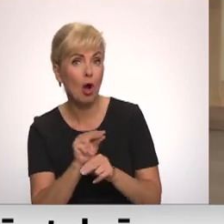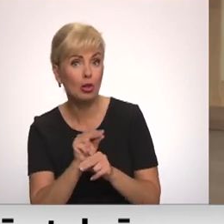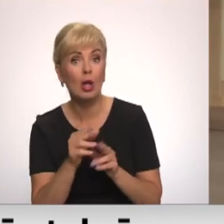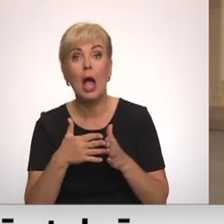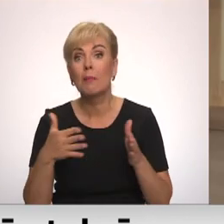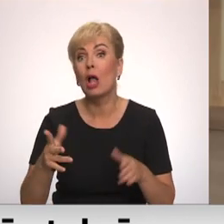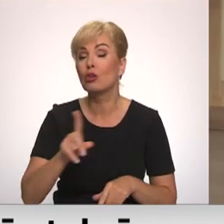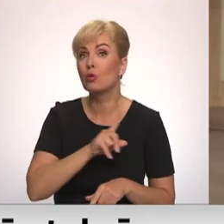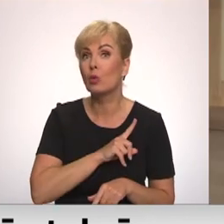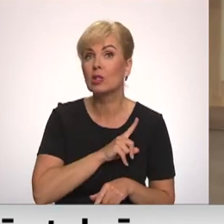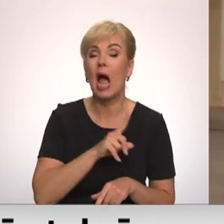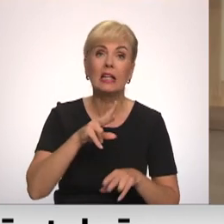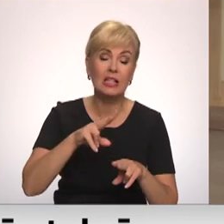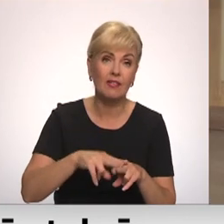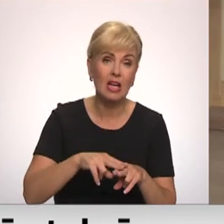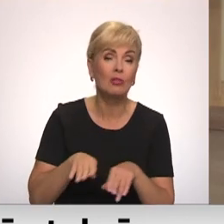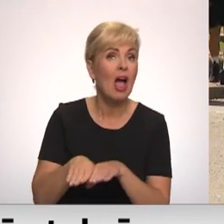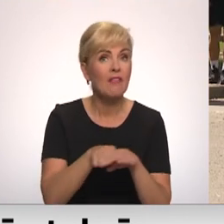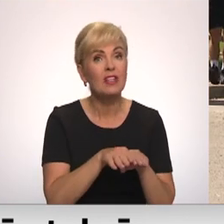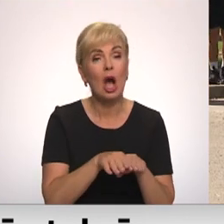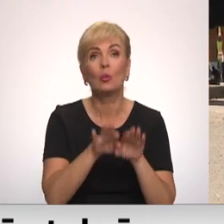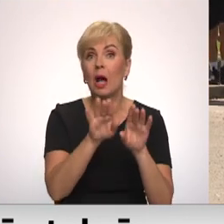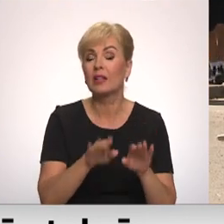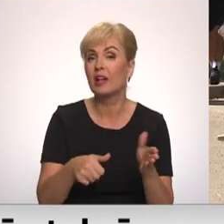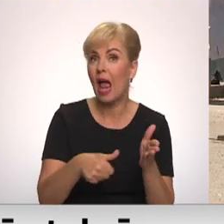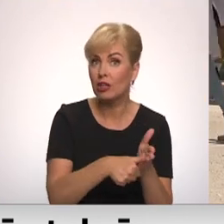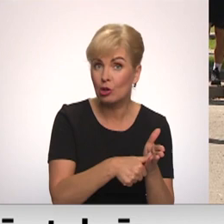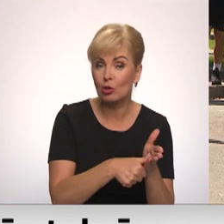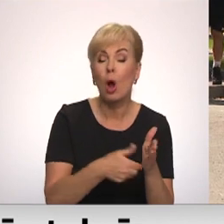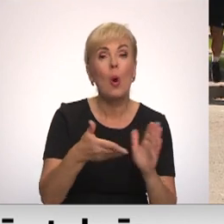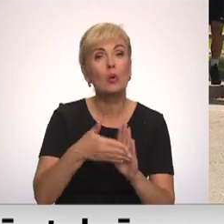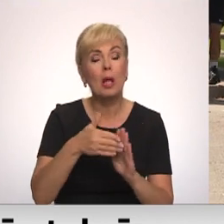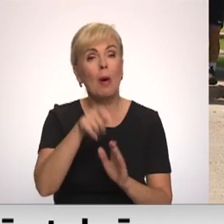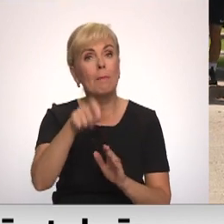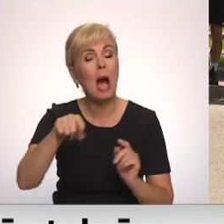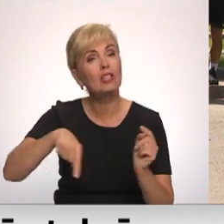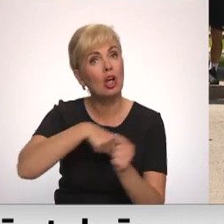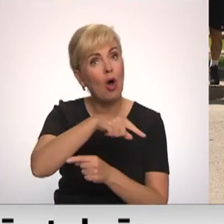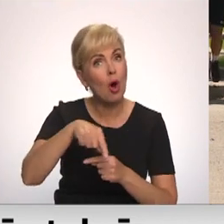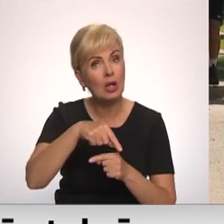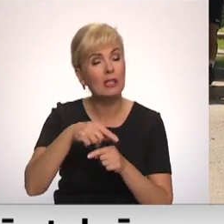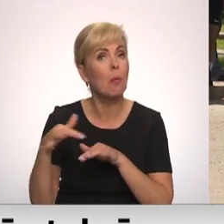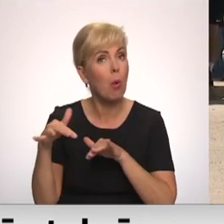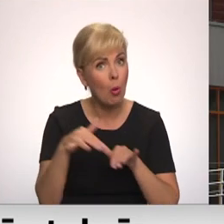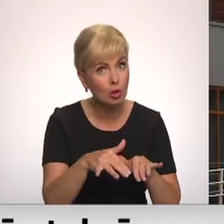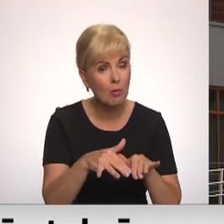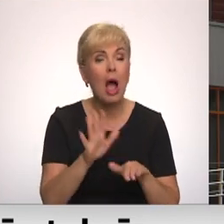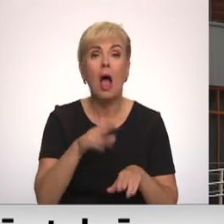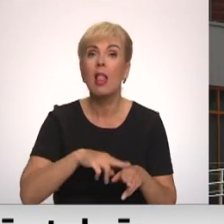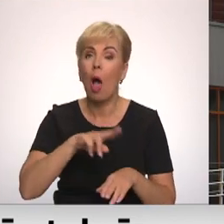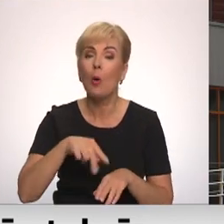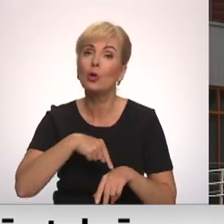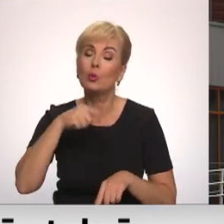Plašās uzgaidāmās zonas un vienotā reģistratūra uzlabos pacientu plūsmas organizēšanu un ļaus visiem justies ērti. Šajā